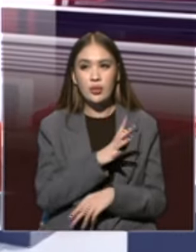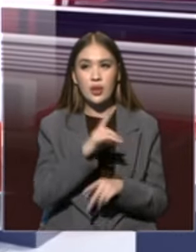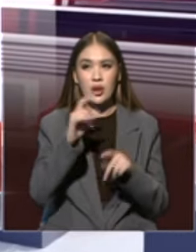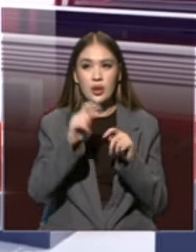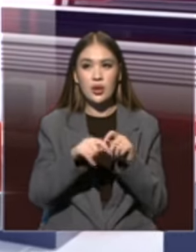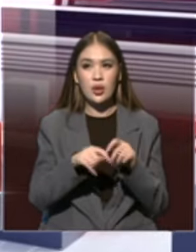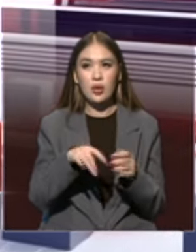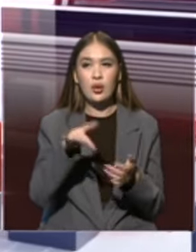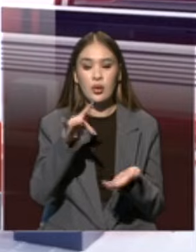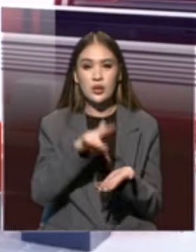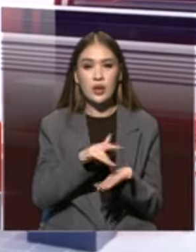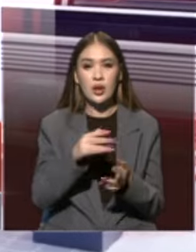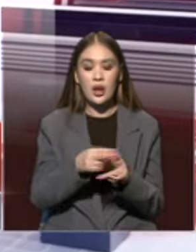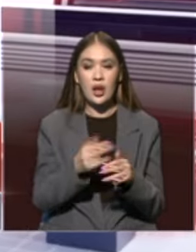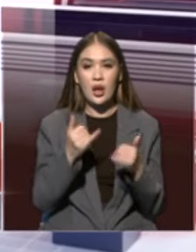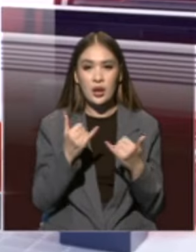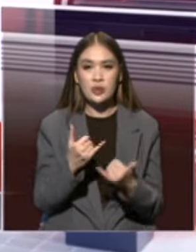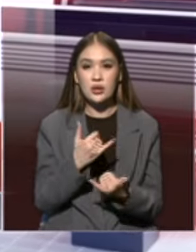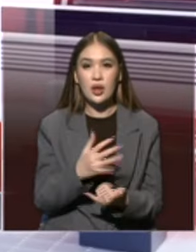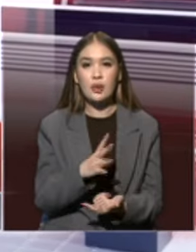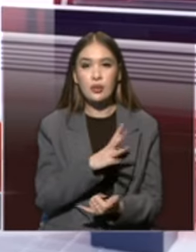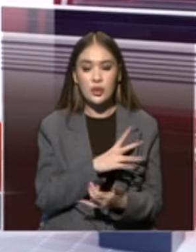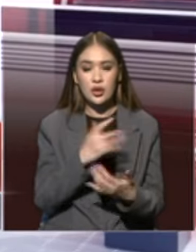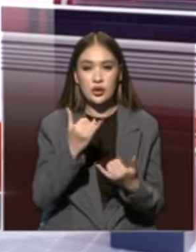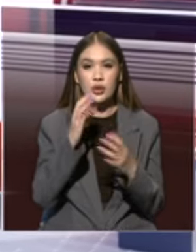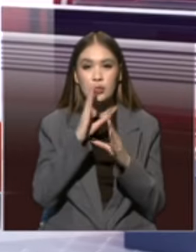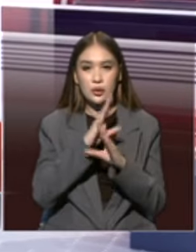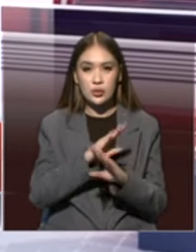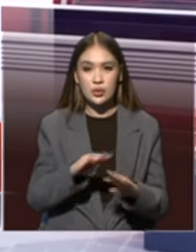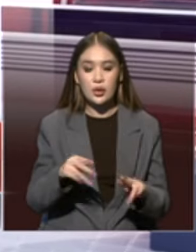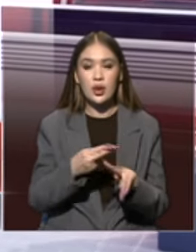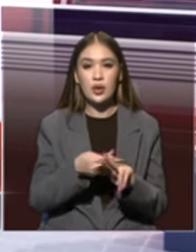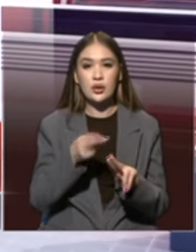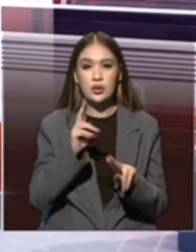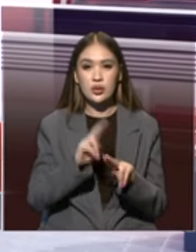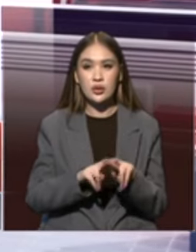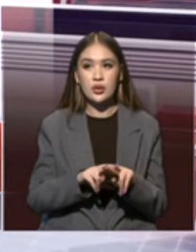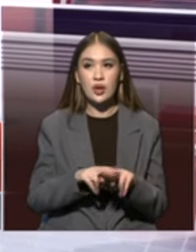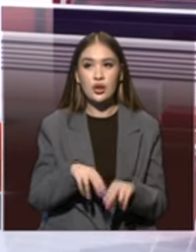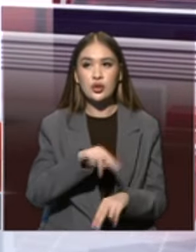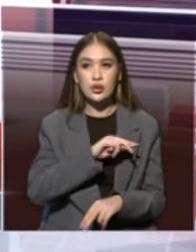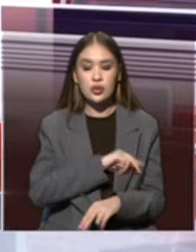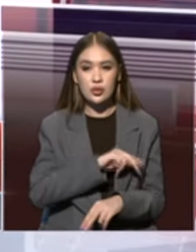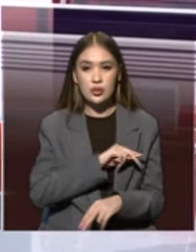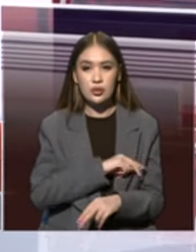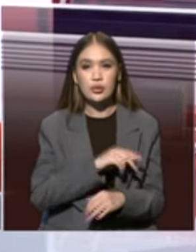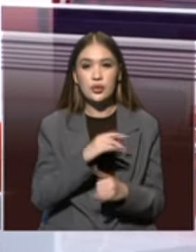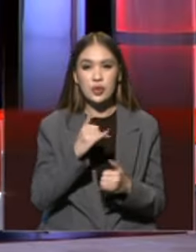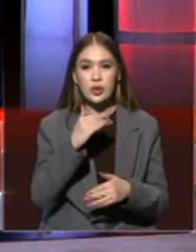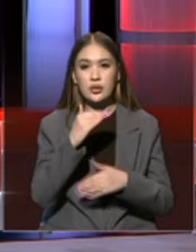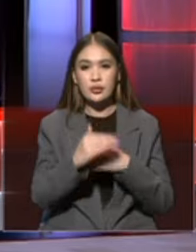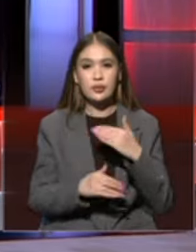локация кіргізуге. Қазіргі таңда су әлдеқайда басылды. Сондықтан жұмыс кәдімгі бір қарқынды жүріп жатыр.